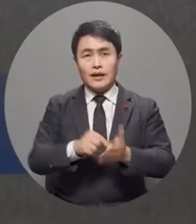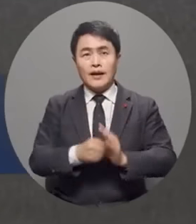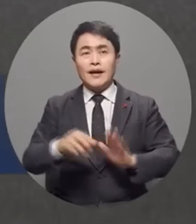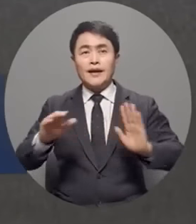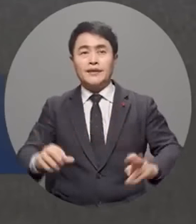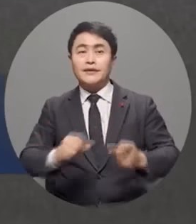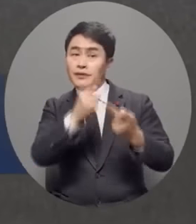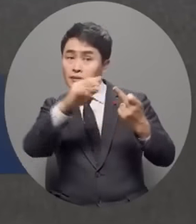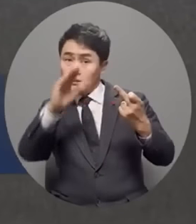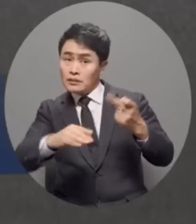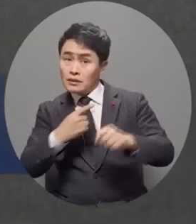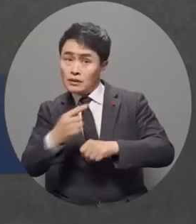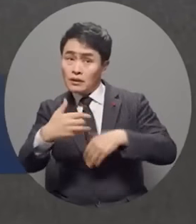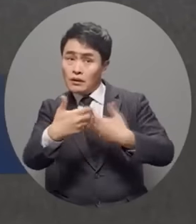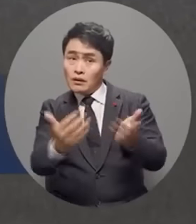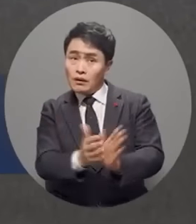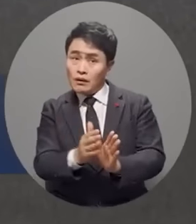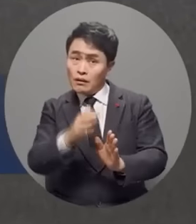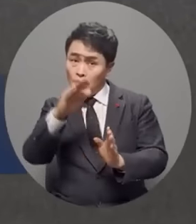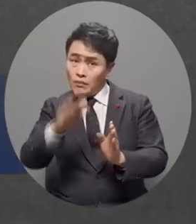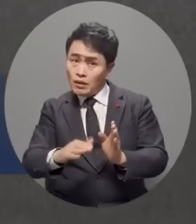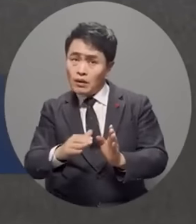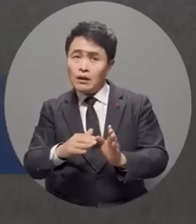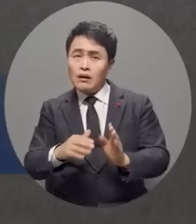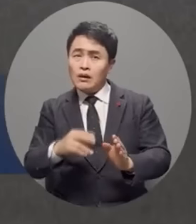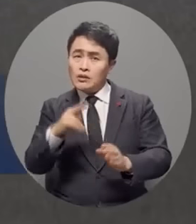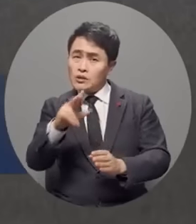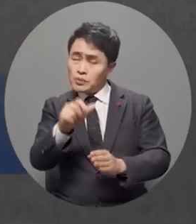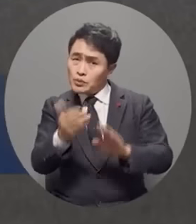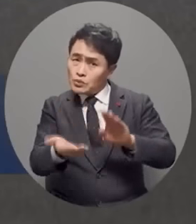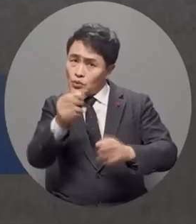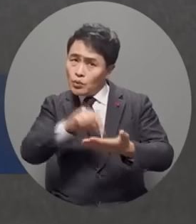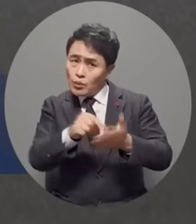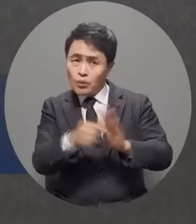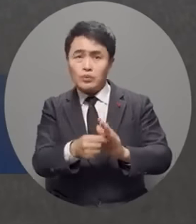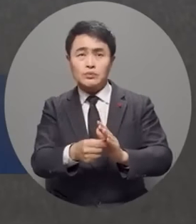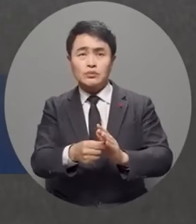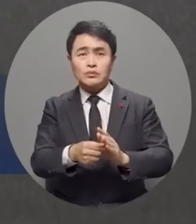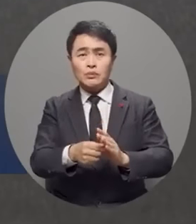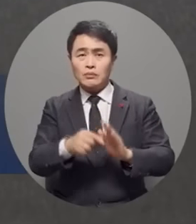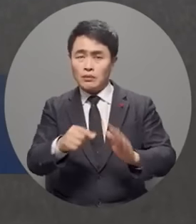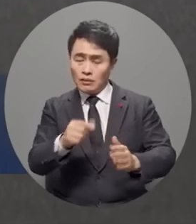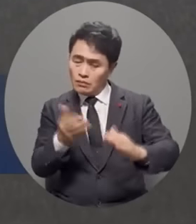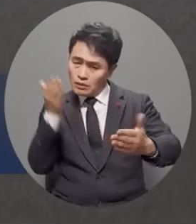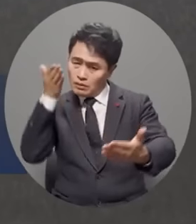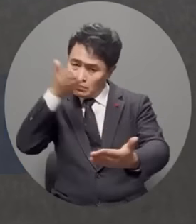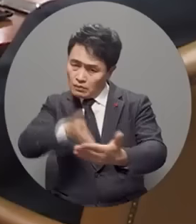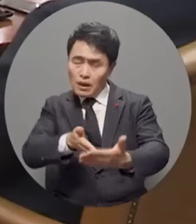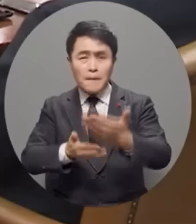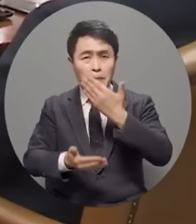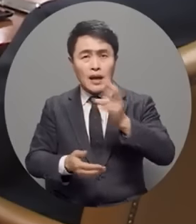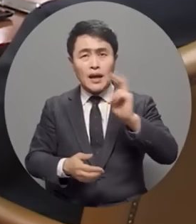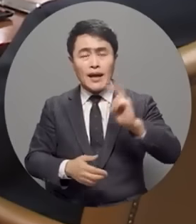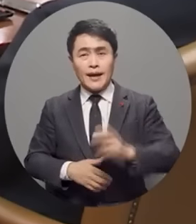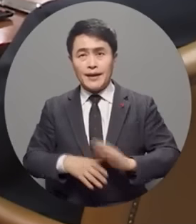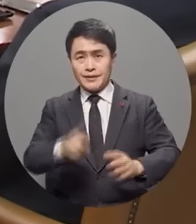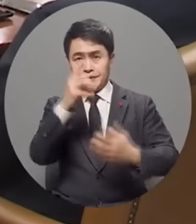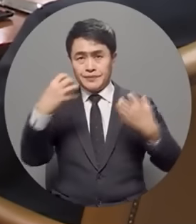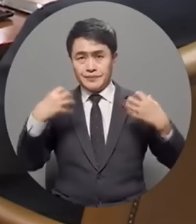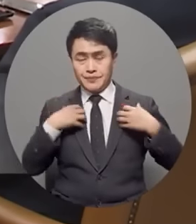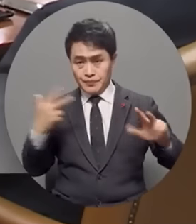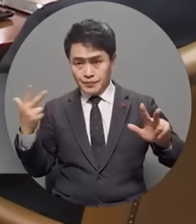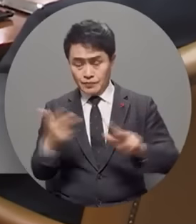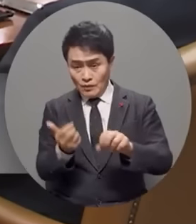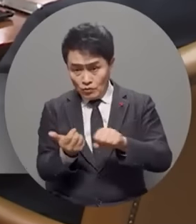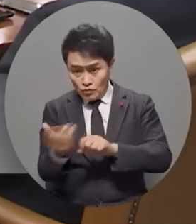연말이나 아니면 25년 초반 또는 상반기 중에 그 무렵에 지금 저희는 도달할 수 있지 않을까. 정부는 이번 주